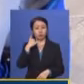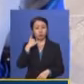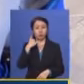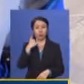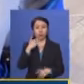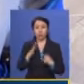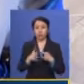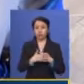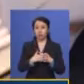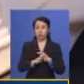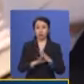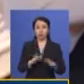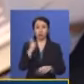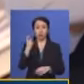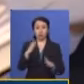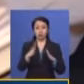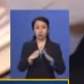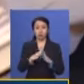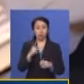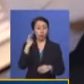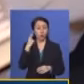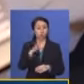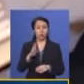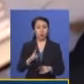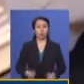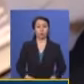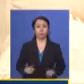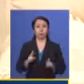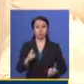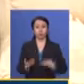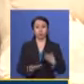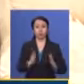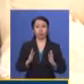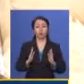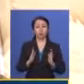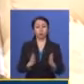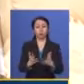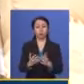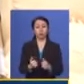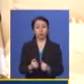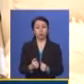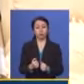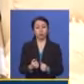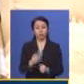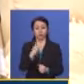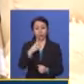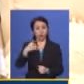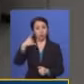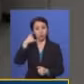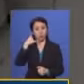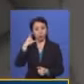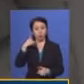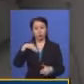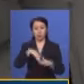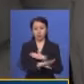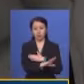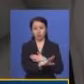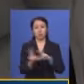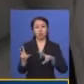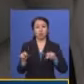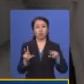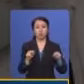не заперта. Хозяева были дома, но не услышали, как преступник проник в прихожую, взял с тумбочки приглянувшуюся вещь и скрылся. К